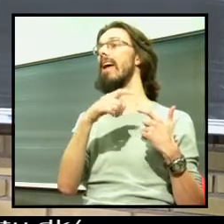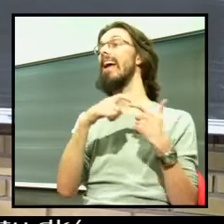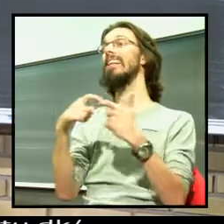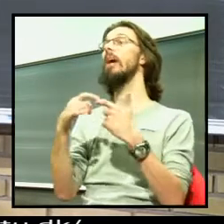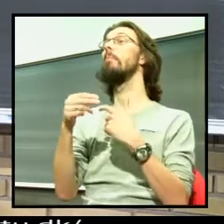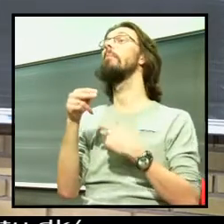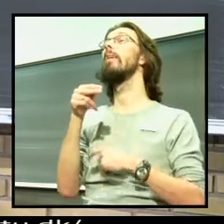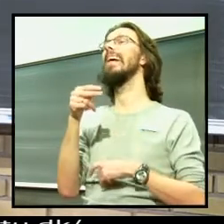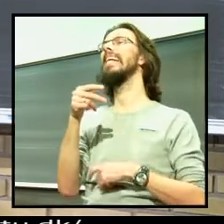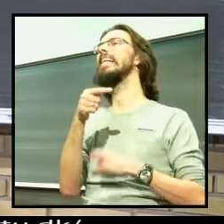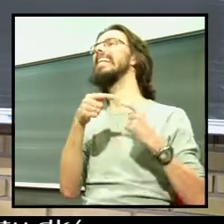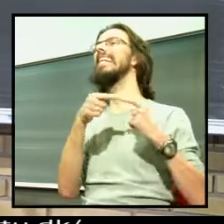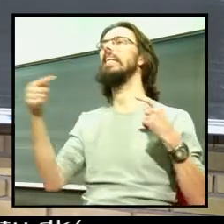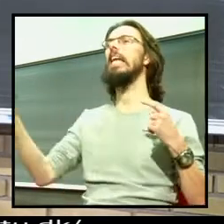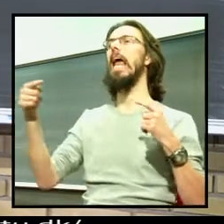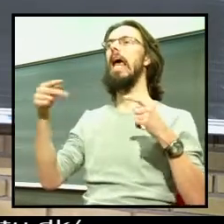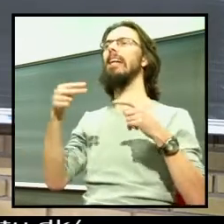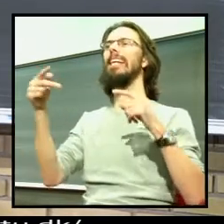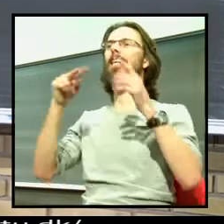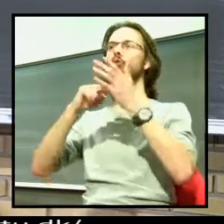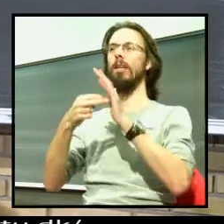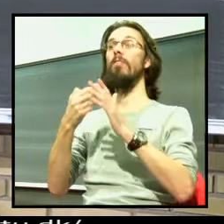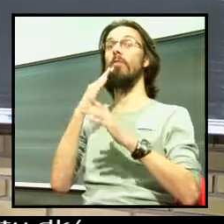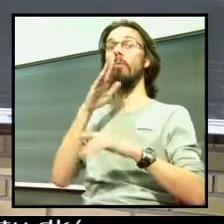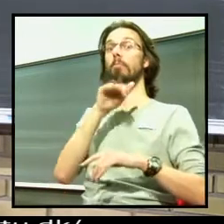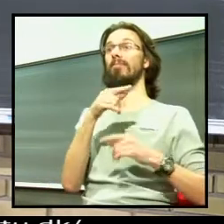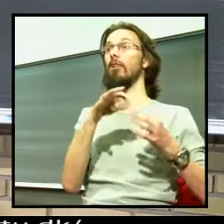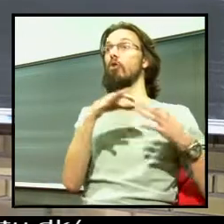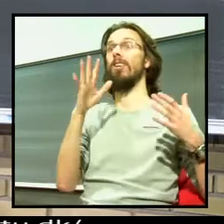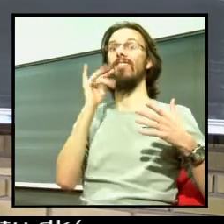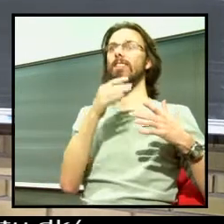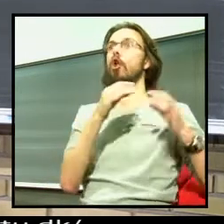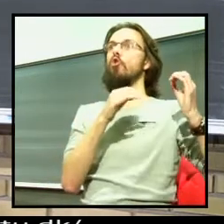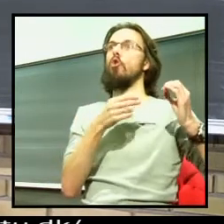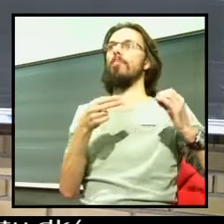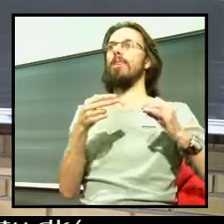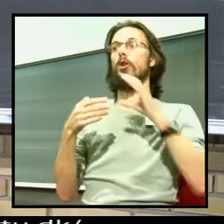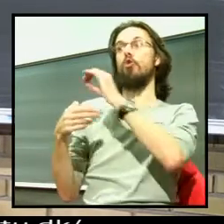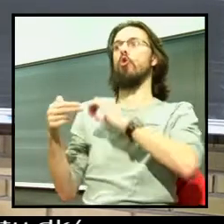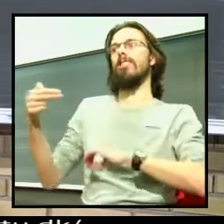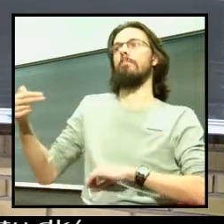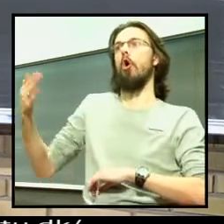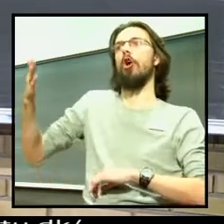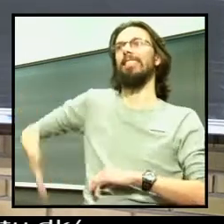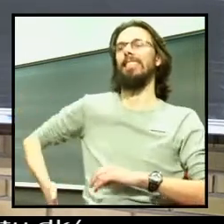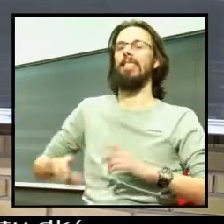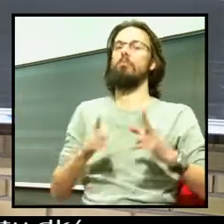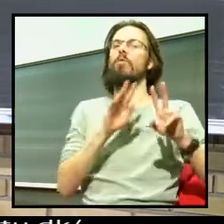ligningssystemer. Det var nemlig løsningen til de lineære ligningssystemer, når der stod 0 på højre siden, og der på venstre siden stod en